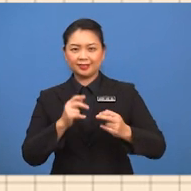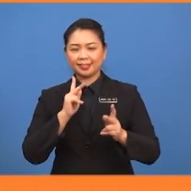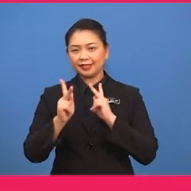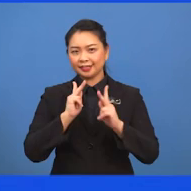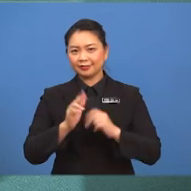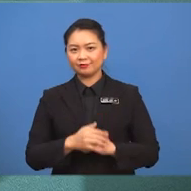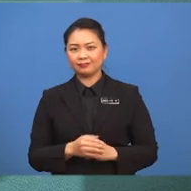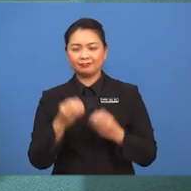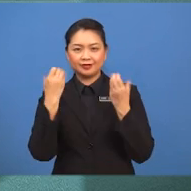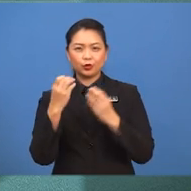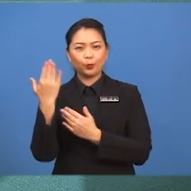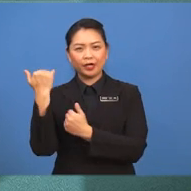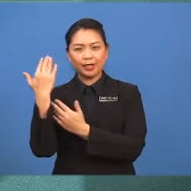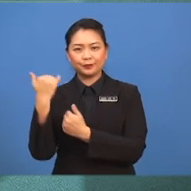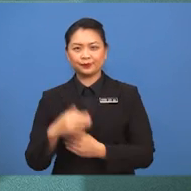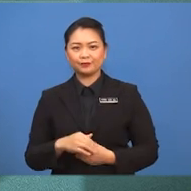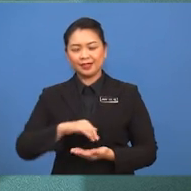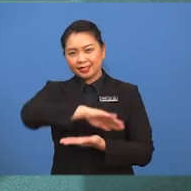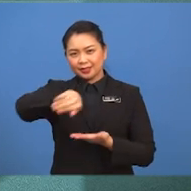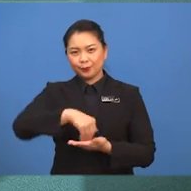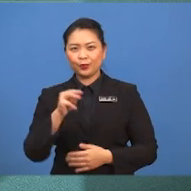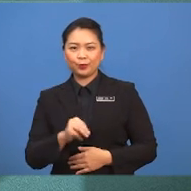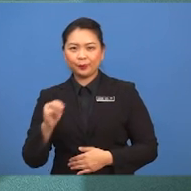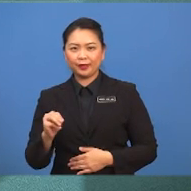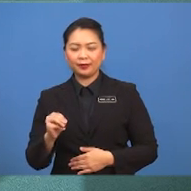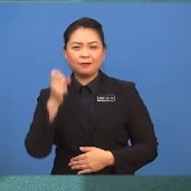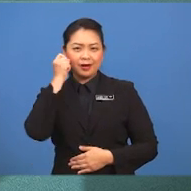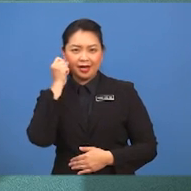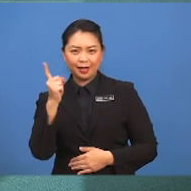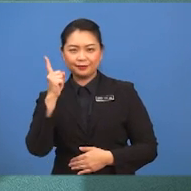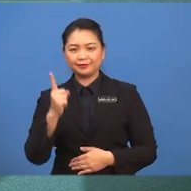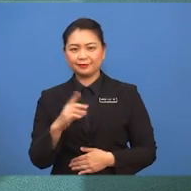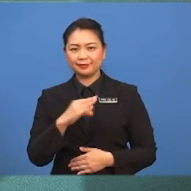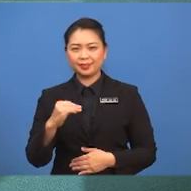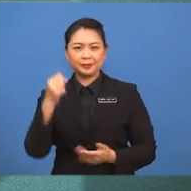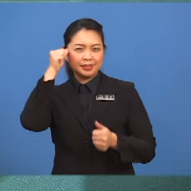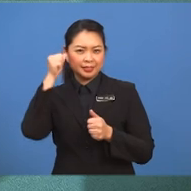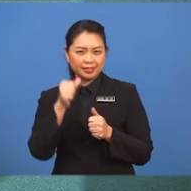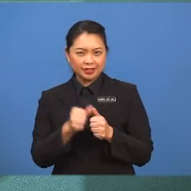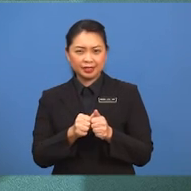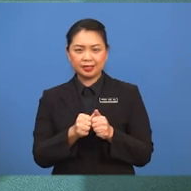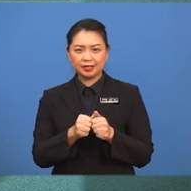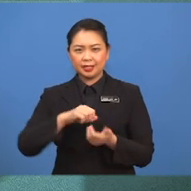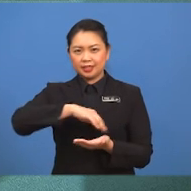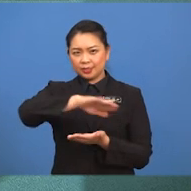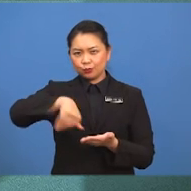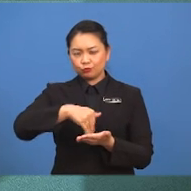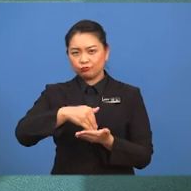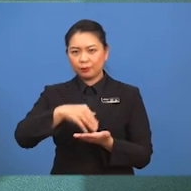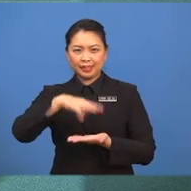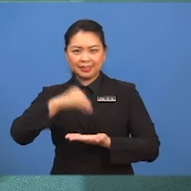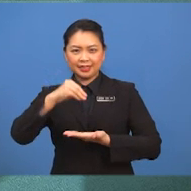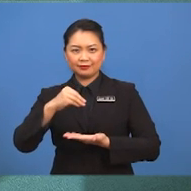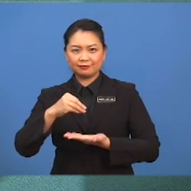Akhir kata, cikgu berharap semua murid memahami dan mengingati semua